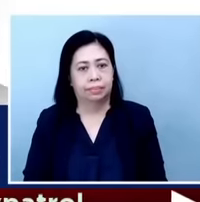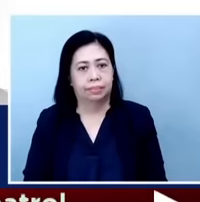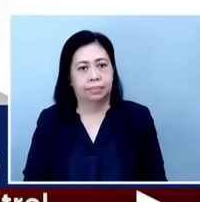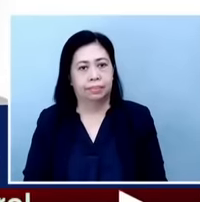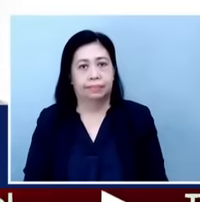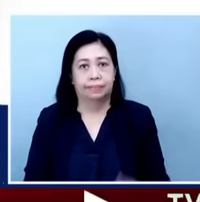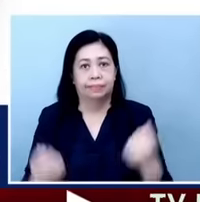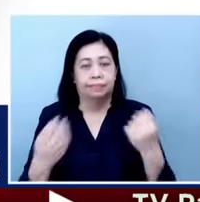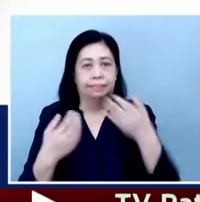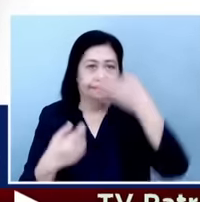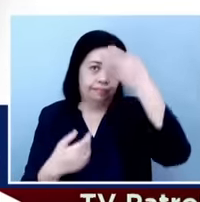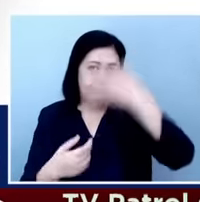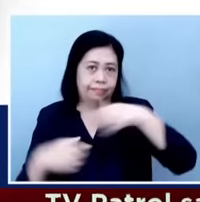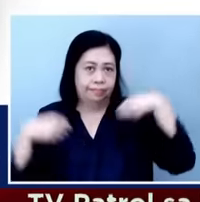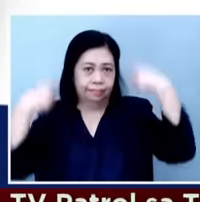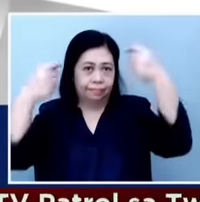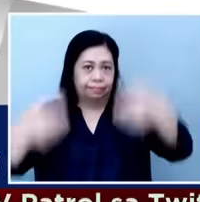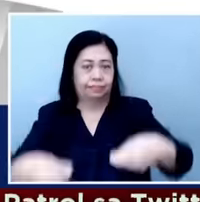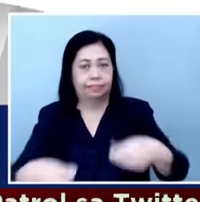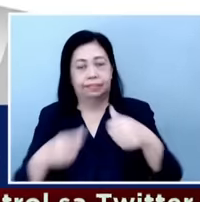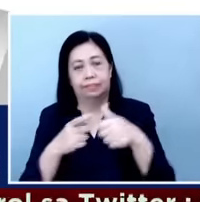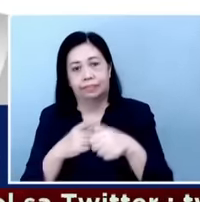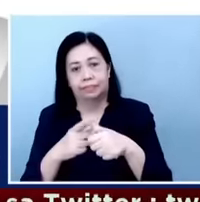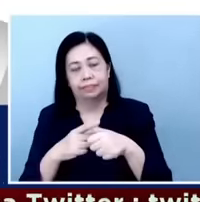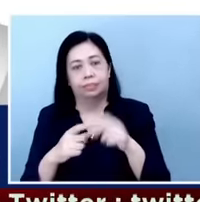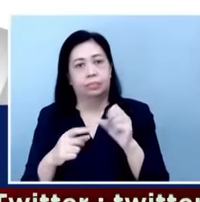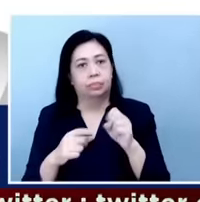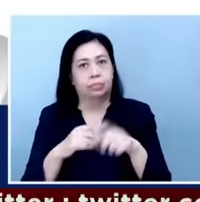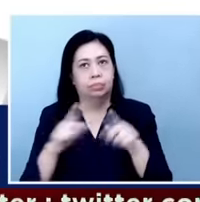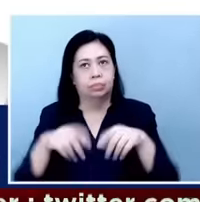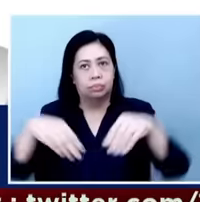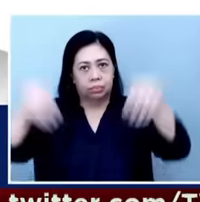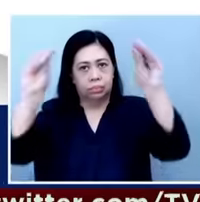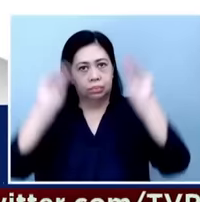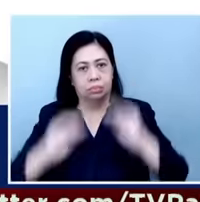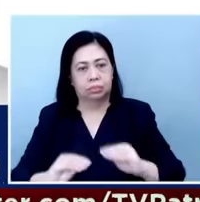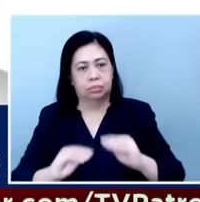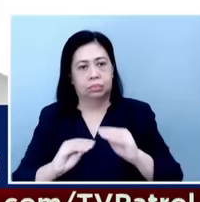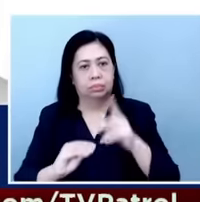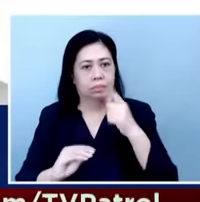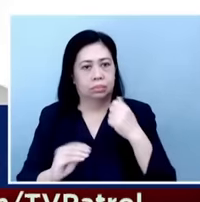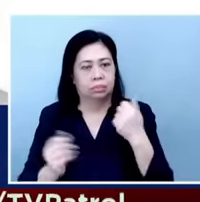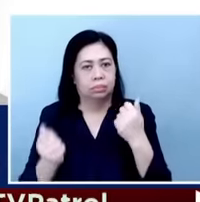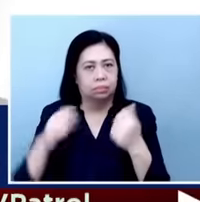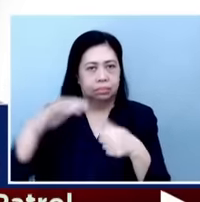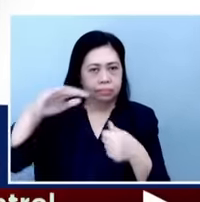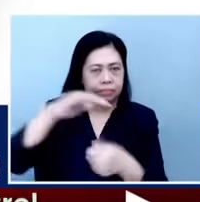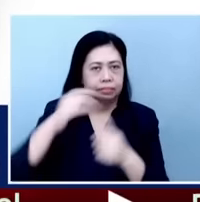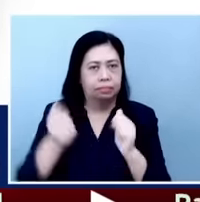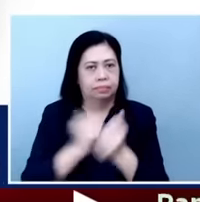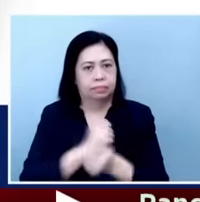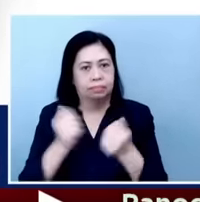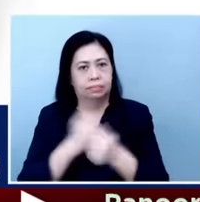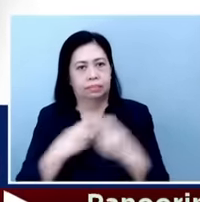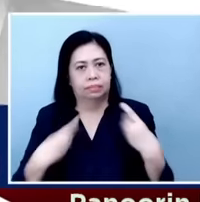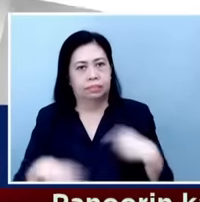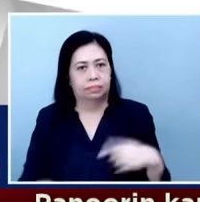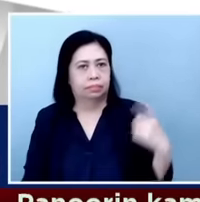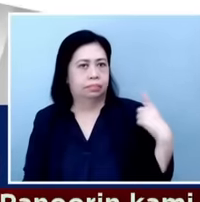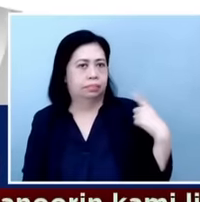tinatakpan yung image. So, nung tinakpan na yung image, kasi binibihisan na sila, to our left,